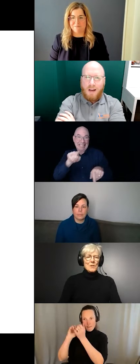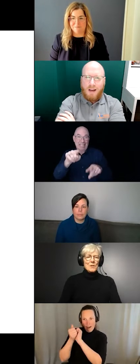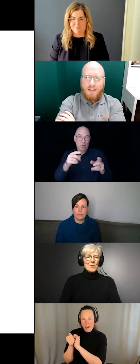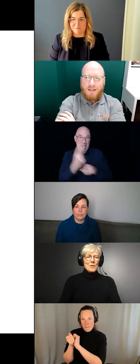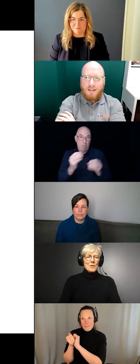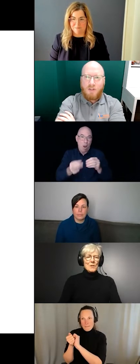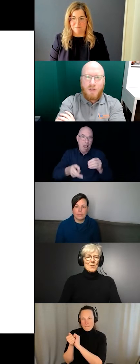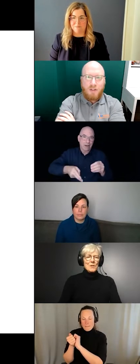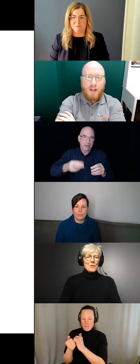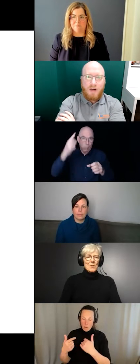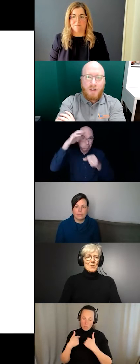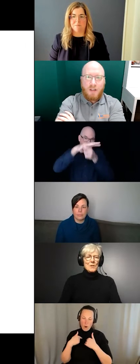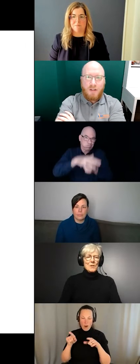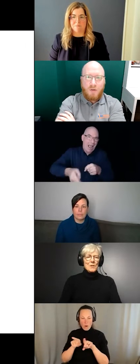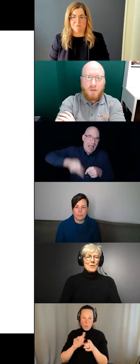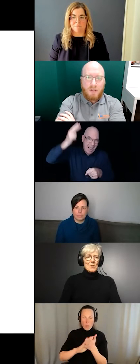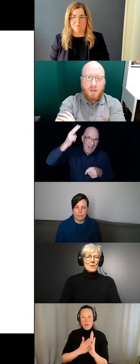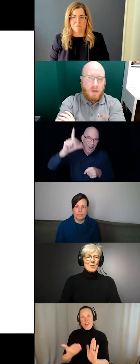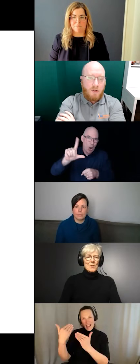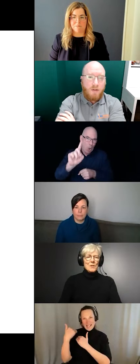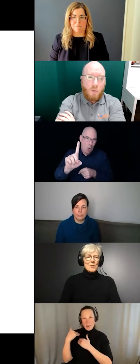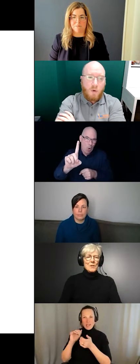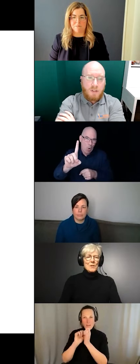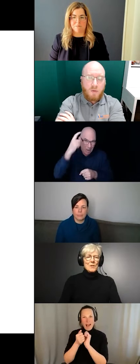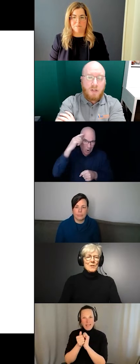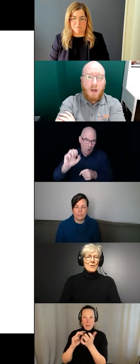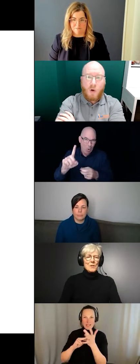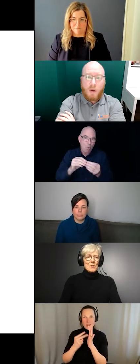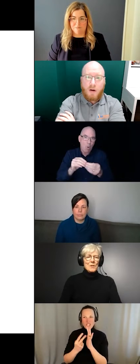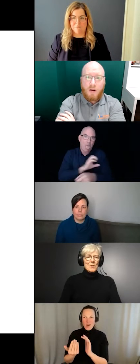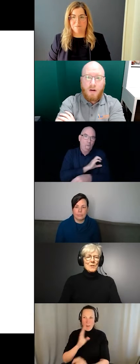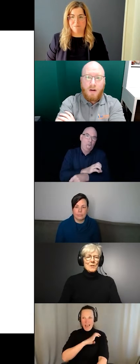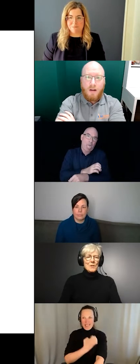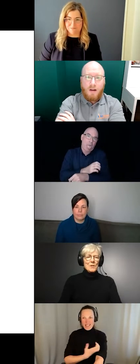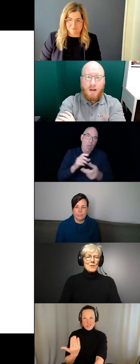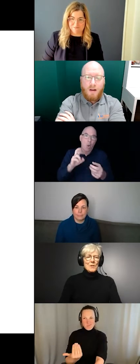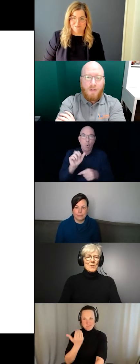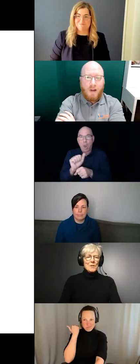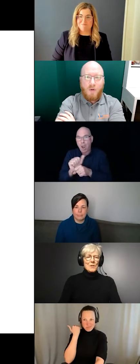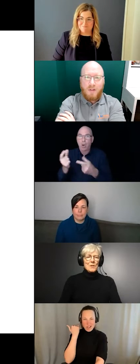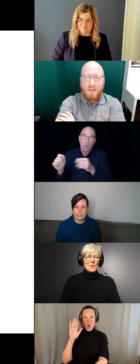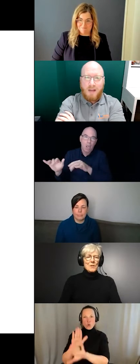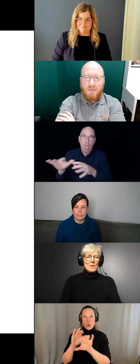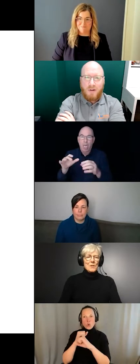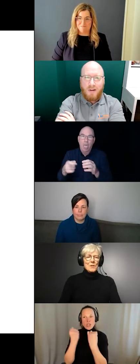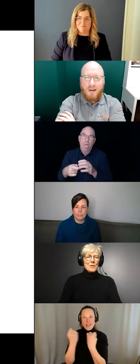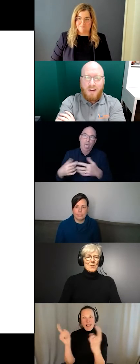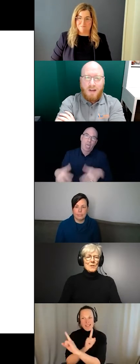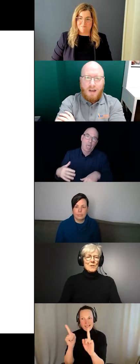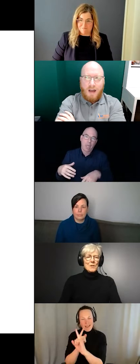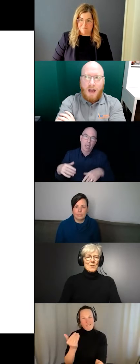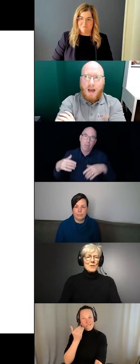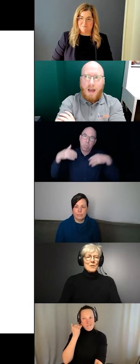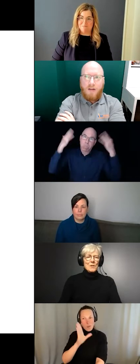les accommodements. Comme on dit, on a cette charge cognitive et ça vient tirer ton énergie dans une